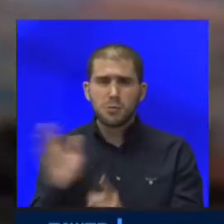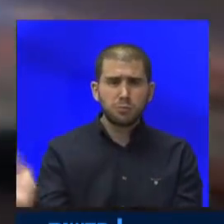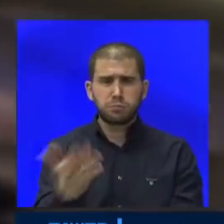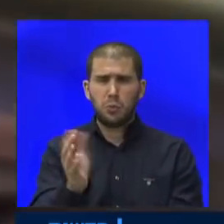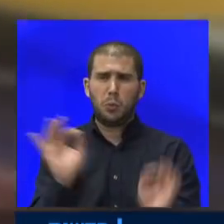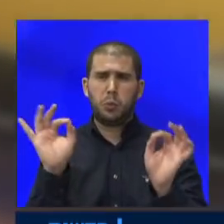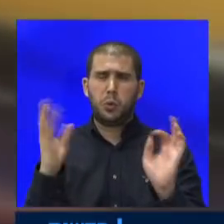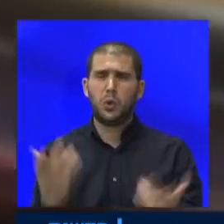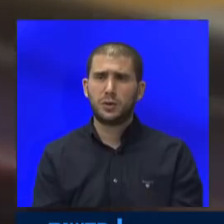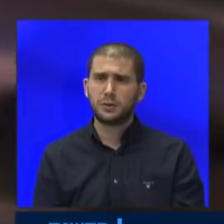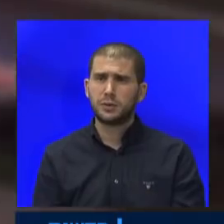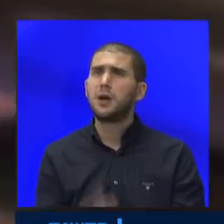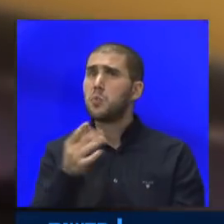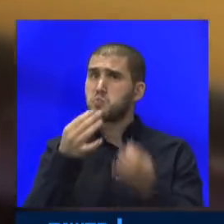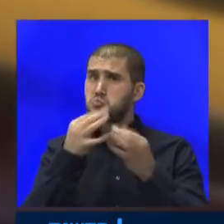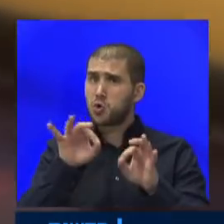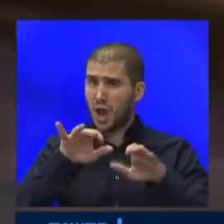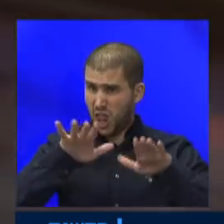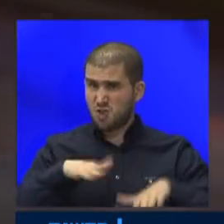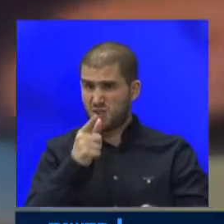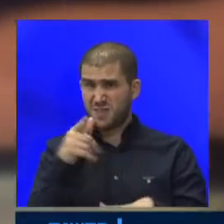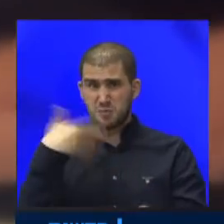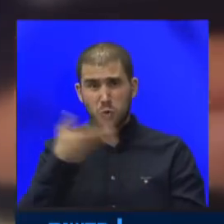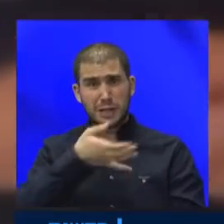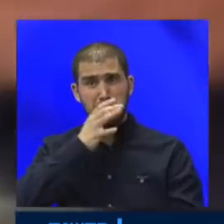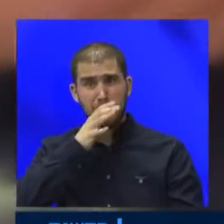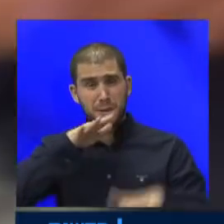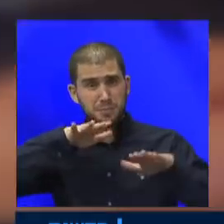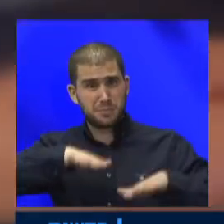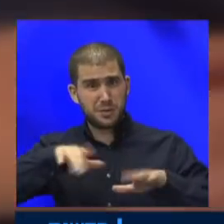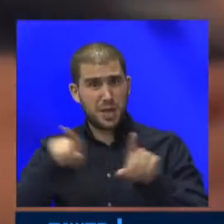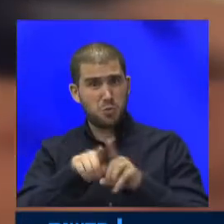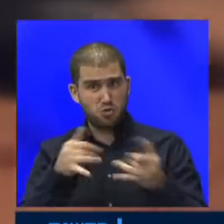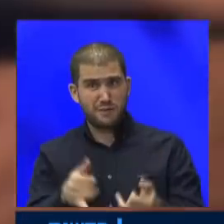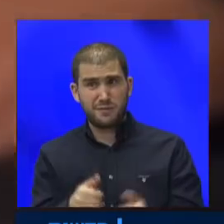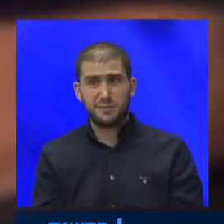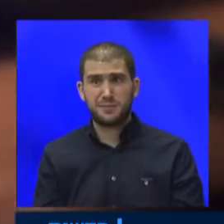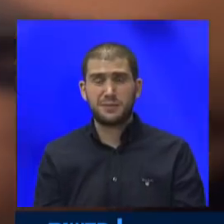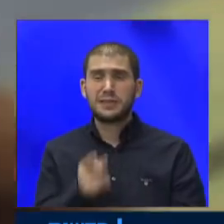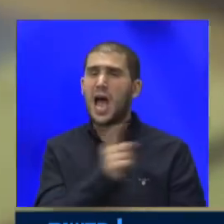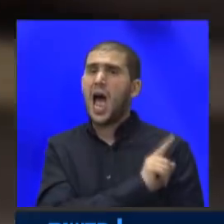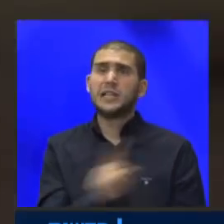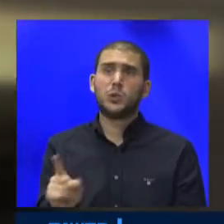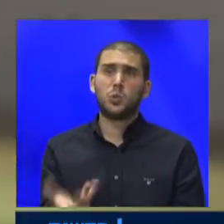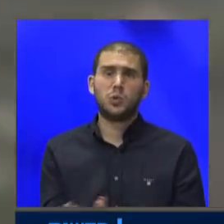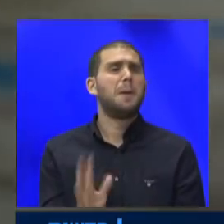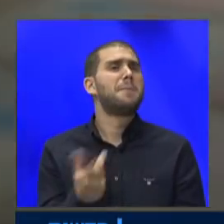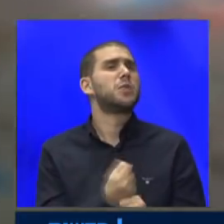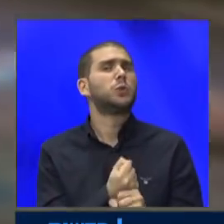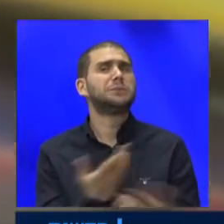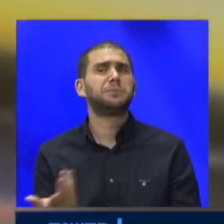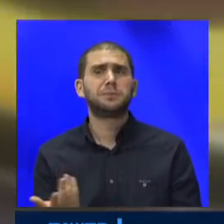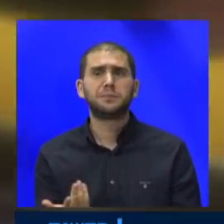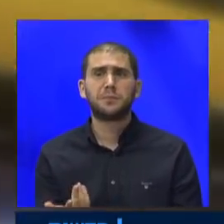תגידו, מותר לשבת מחוץ לפאבים וכאלה עכשיו? לא אפילו בודאות. אז מה? מה אתם עושים? לא יכולים